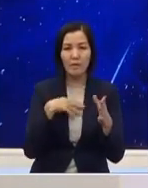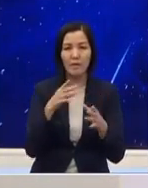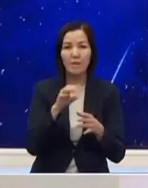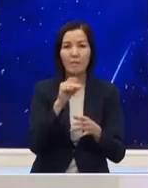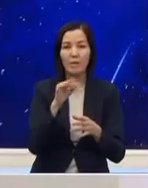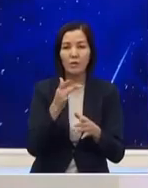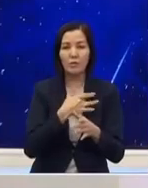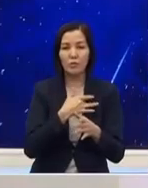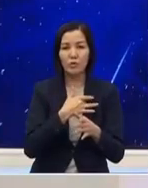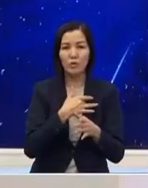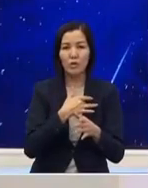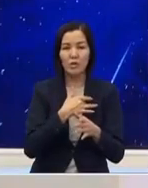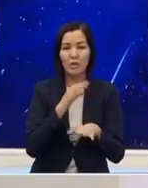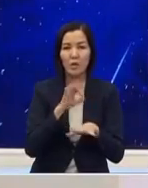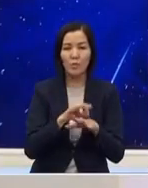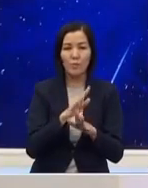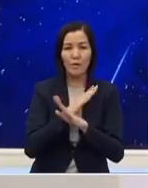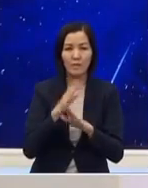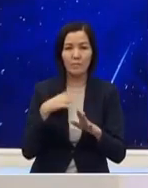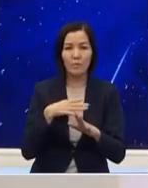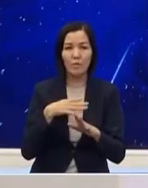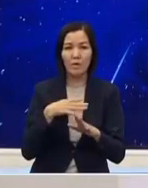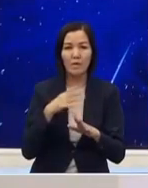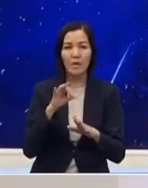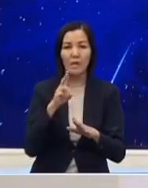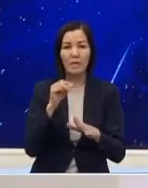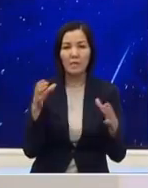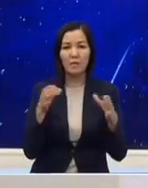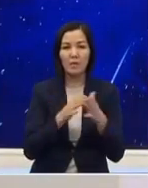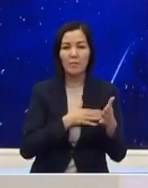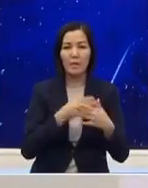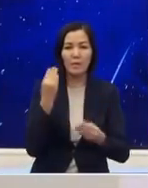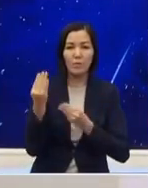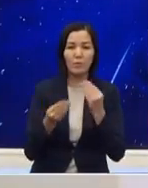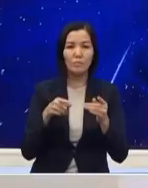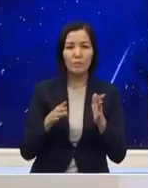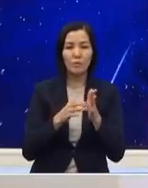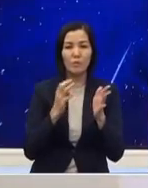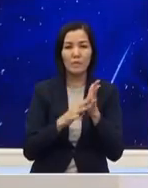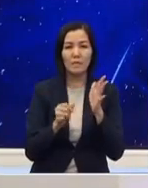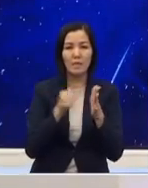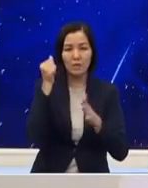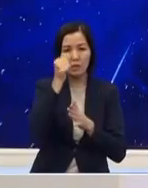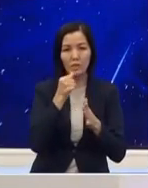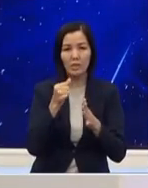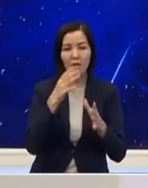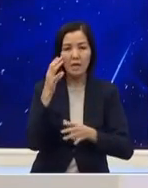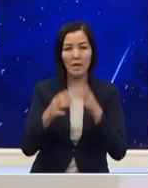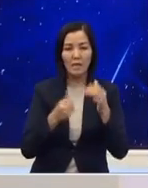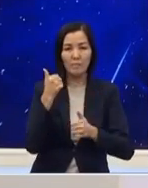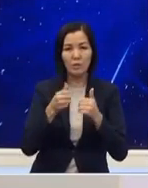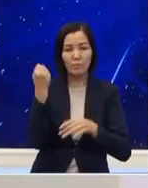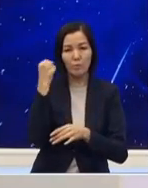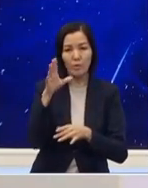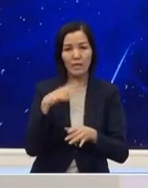Марадона жүрек талмасынан қайтыс болыпты. Айта кетейік, Аргентина құрамасының белді ойыншысы 1986 жылы әлем